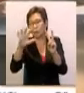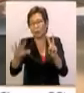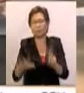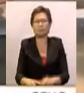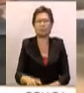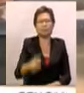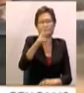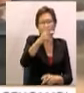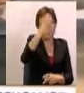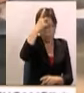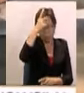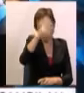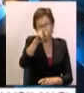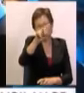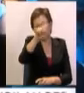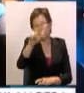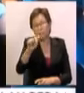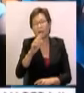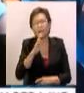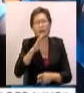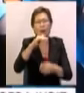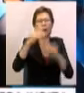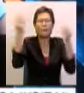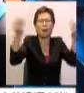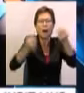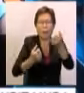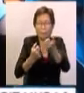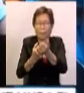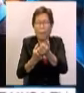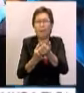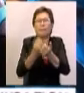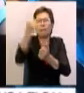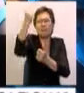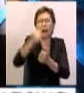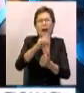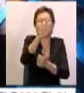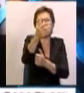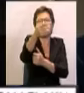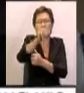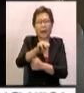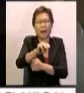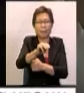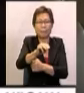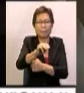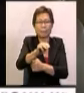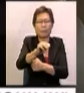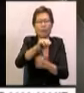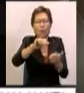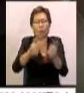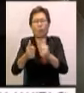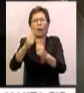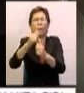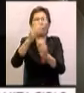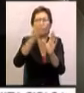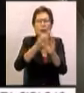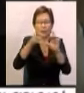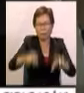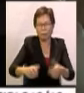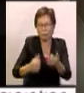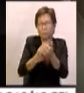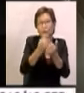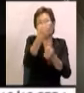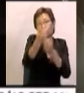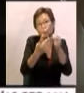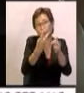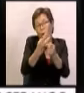Seri Nurzah berkata demikian pada majlis penajaan bas kepada BEM oleh Bank Rakyat di Kuala Lumpur. Penajaan selama tempoh 2 tahun itu